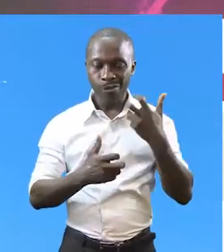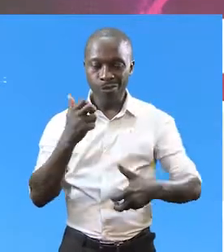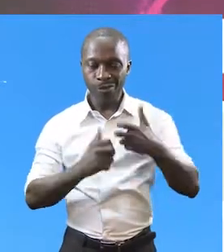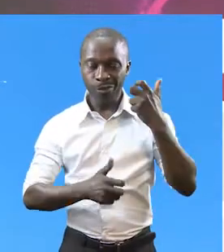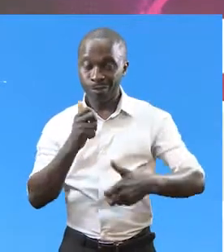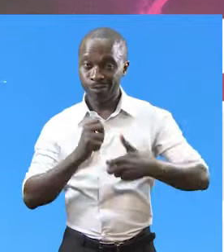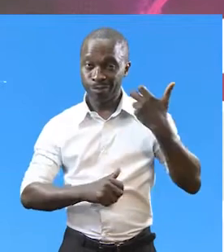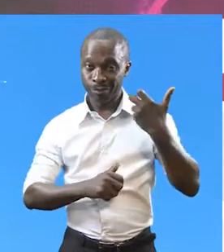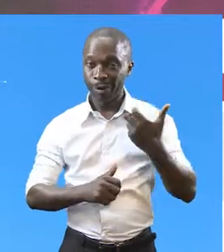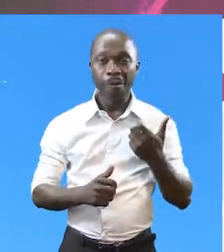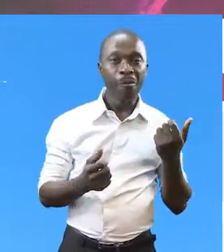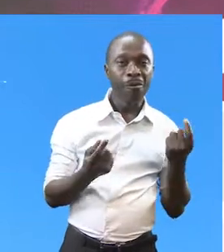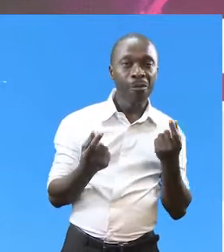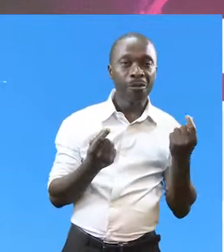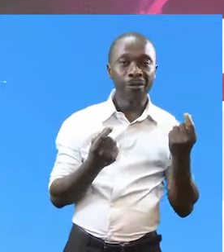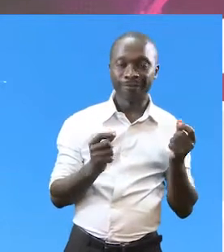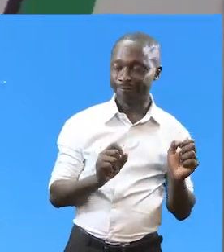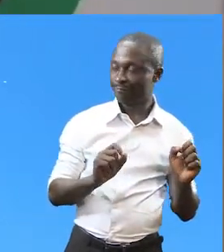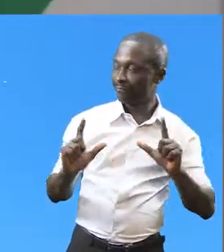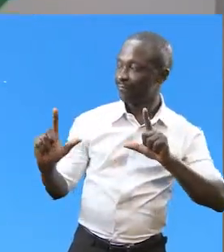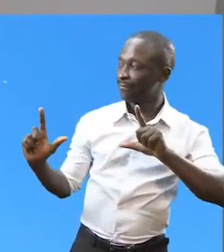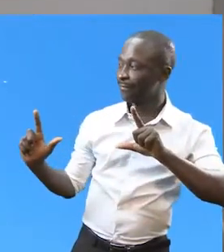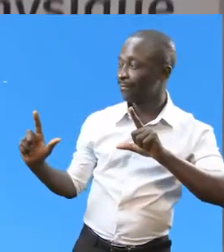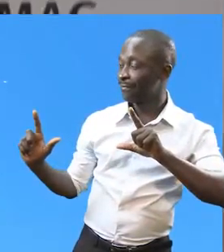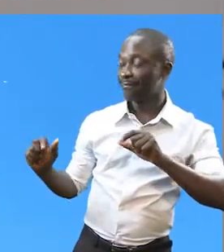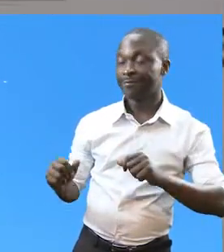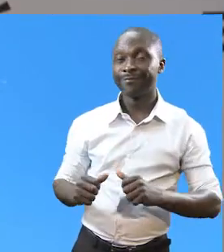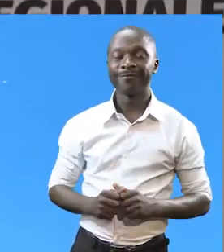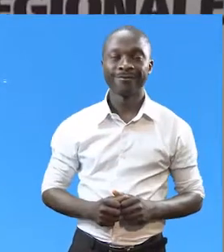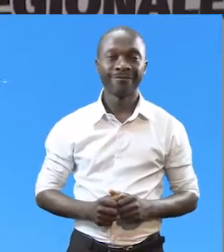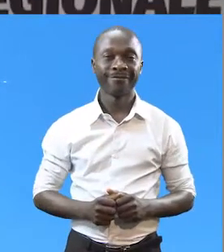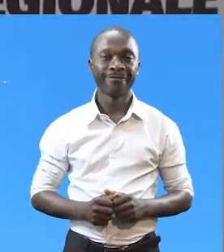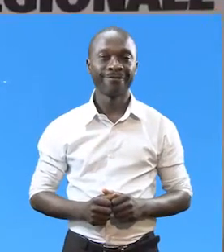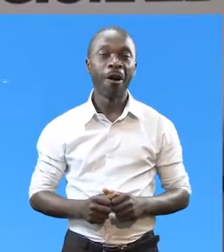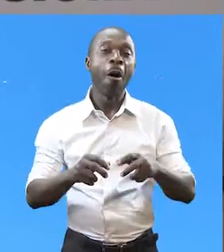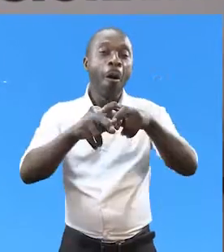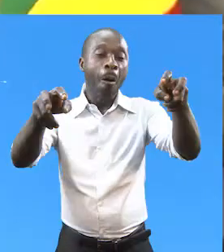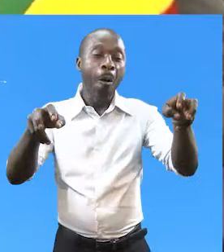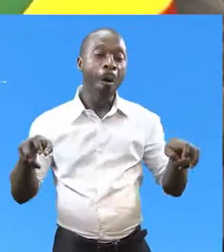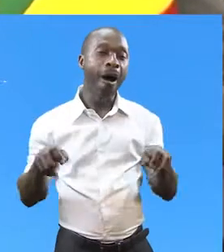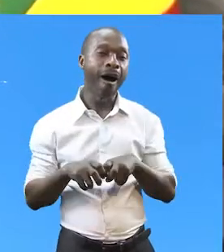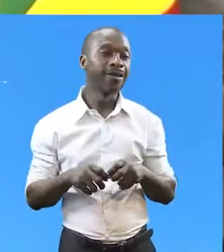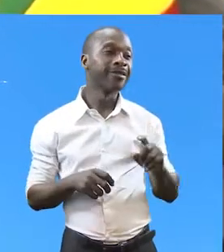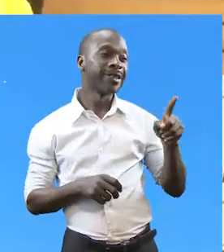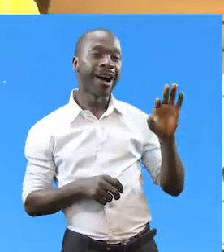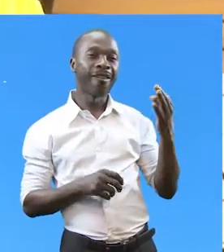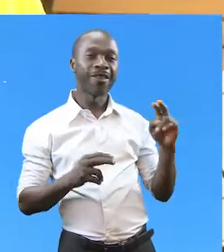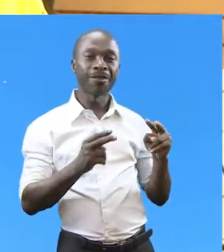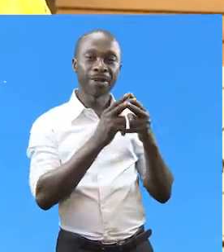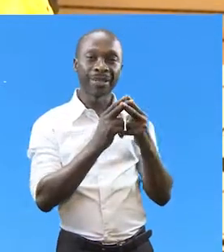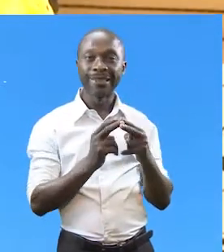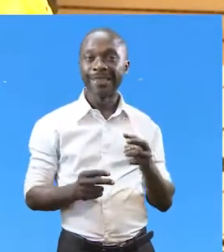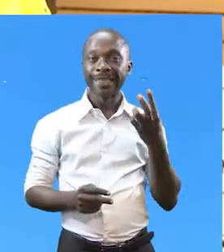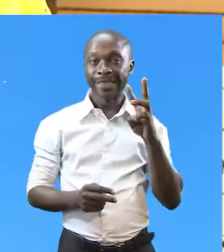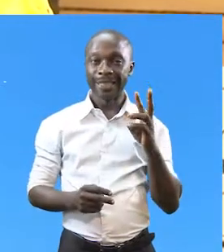privés. Caron Nukwa pour les détails. C'est après une séance de travail autour d'une table ronde à Paris les 16 et 17 novembre 2020 que